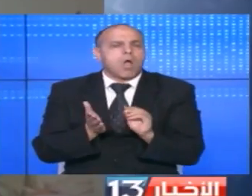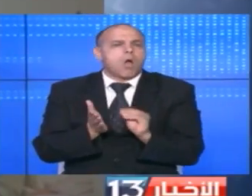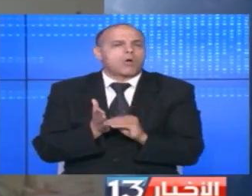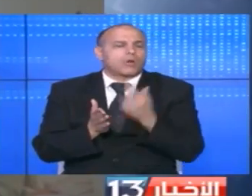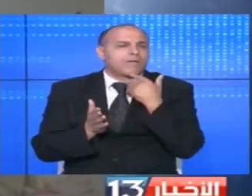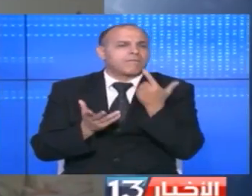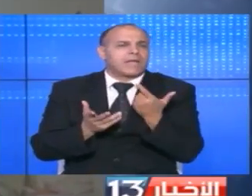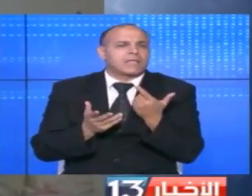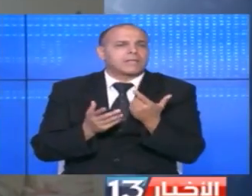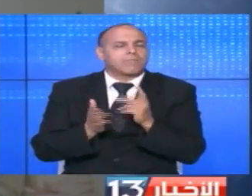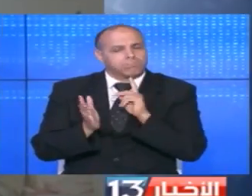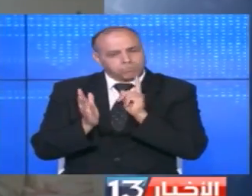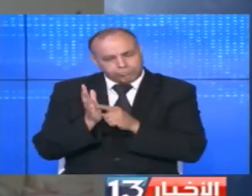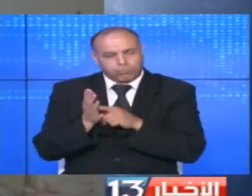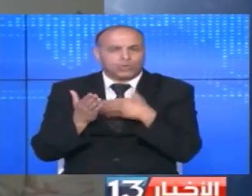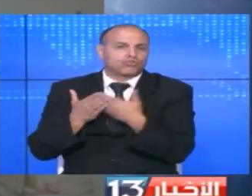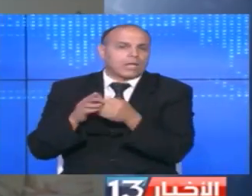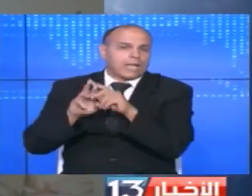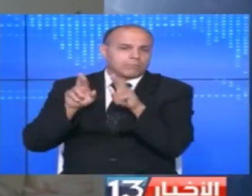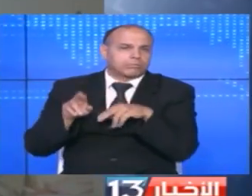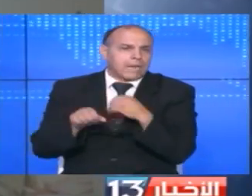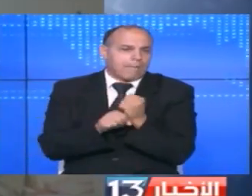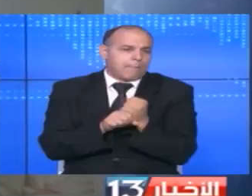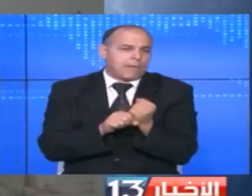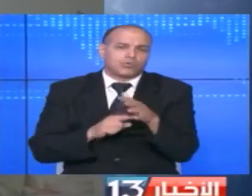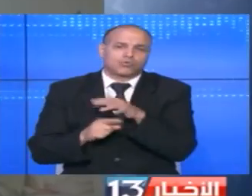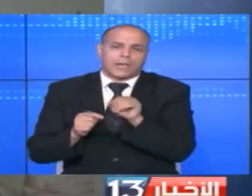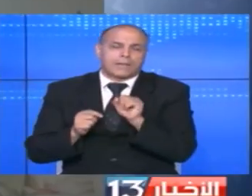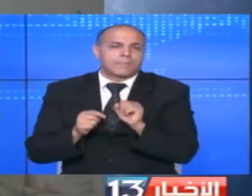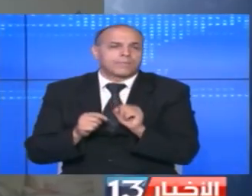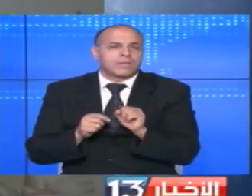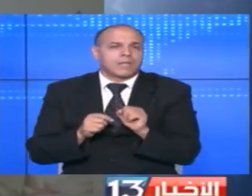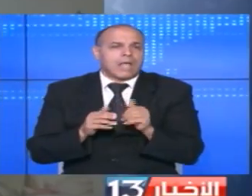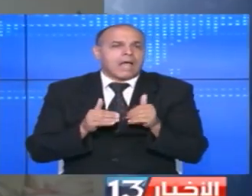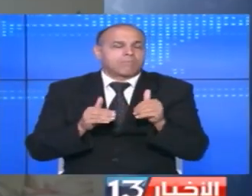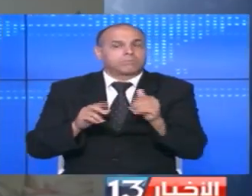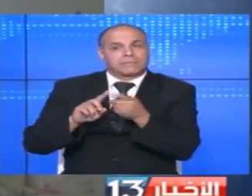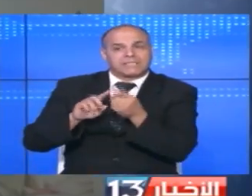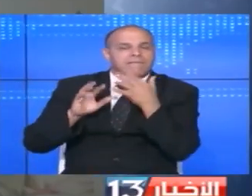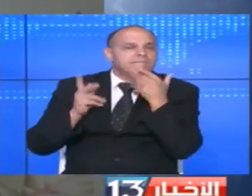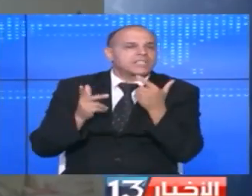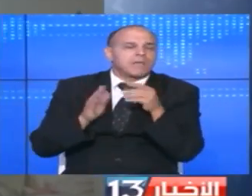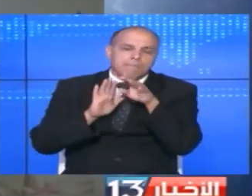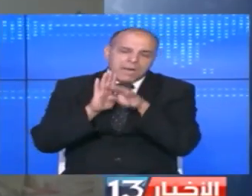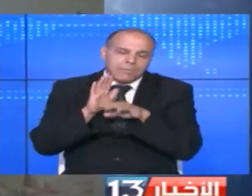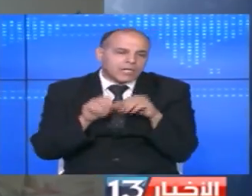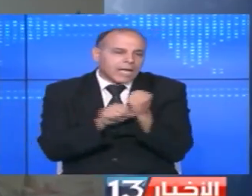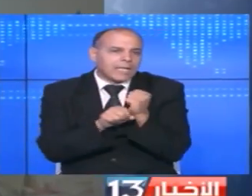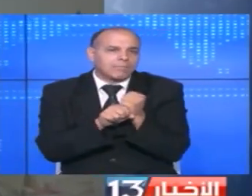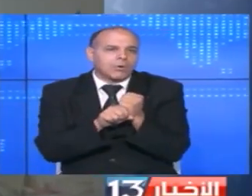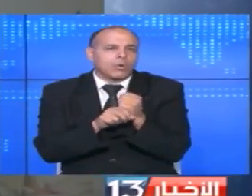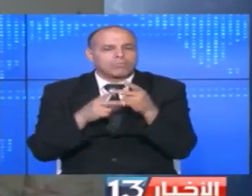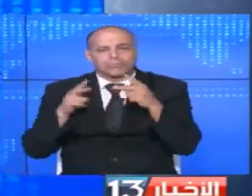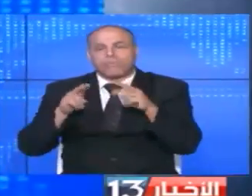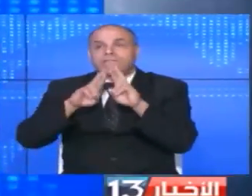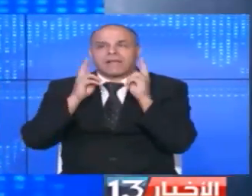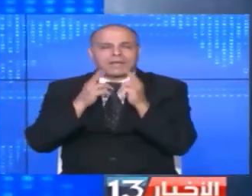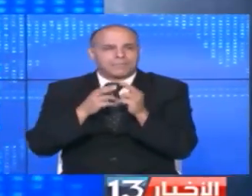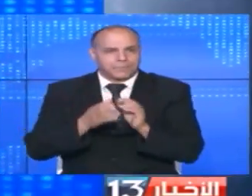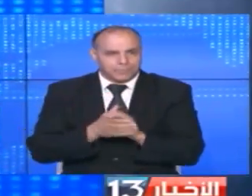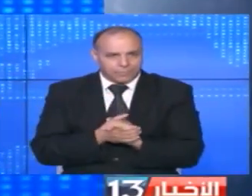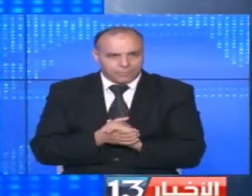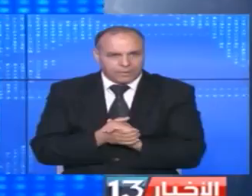الصلاحيات وال شهادات لممارسه العمل الاجتماعي ضمن خصائص واليه عمل متفق عليها دوليا